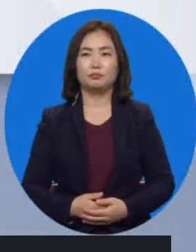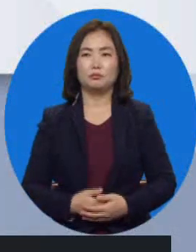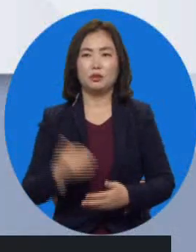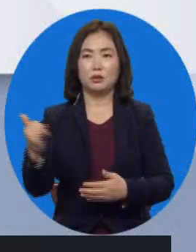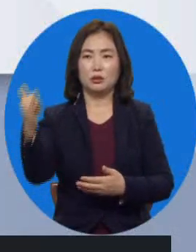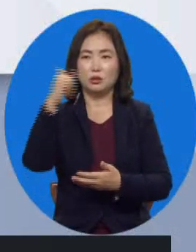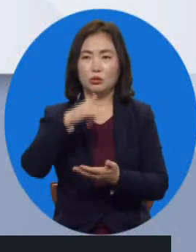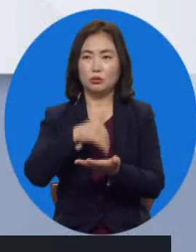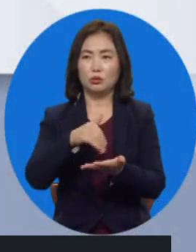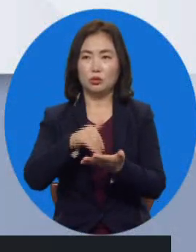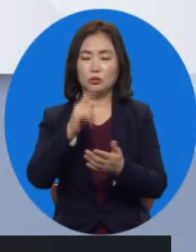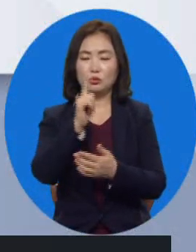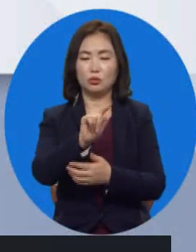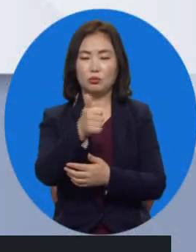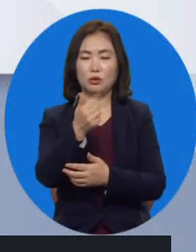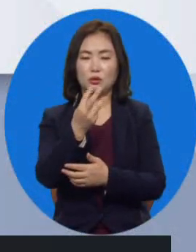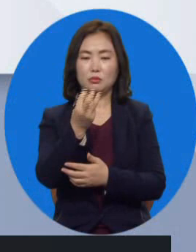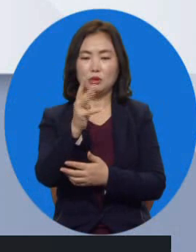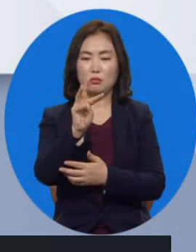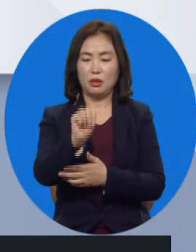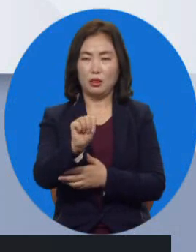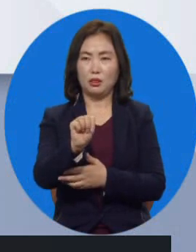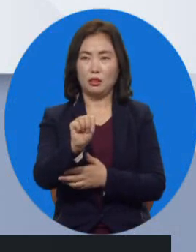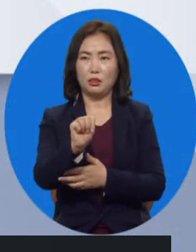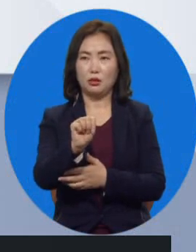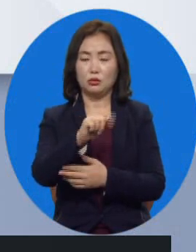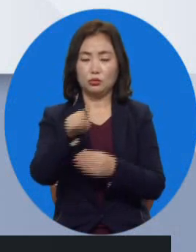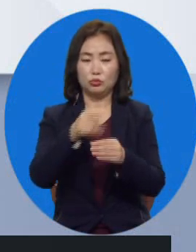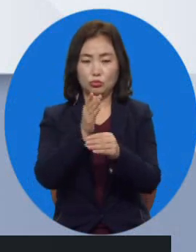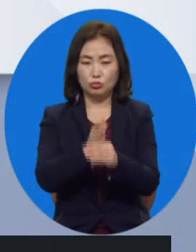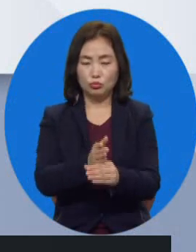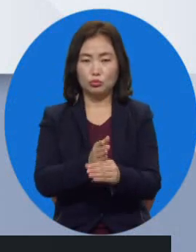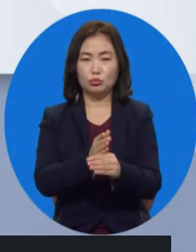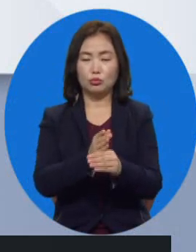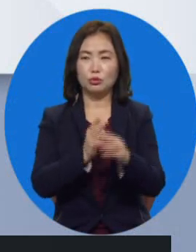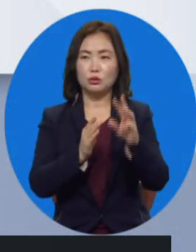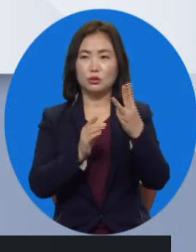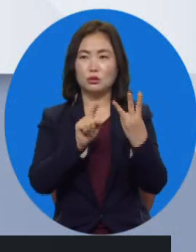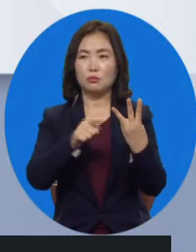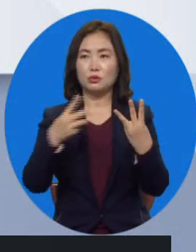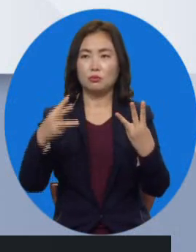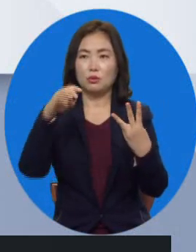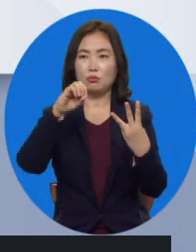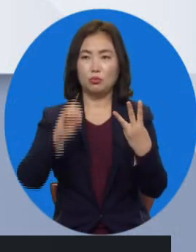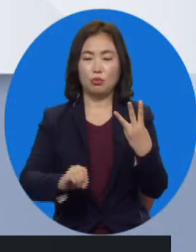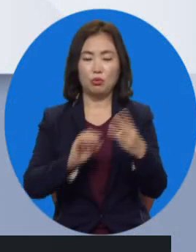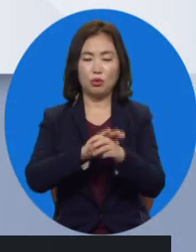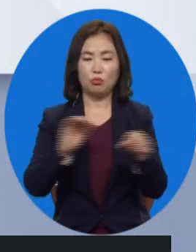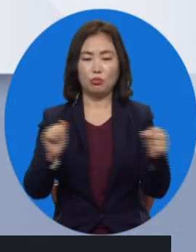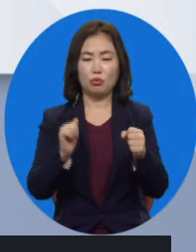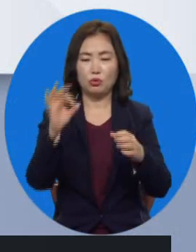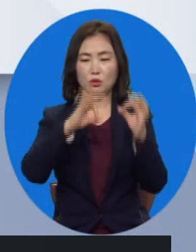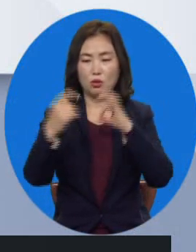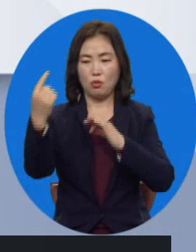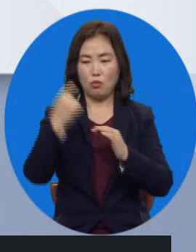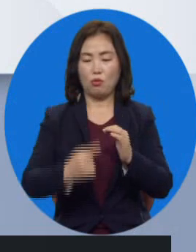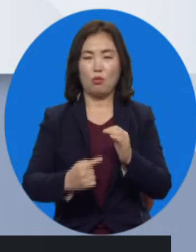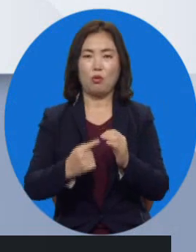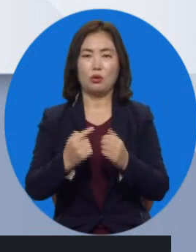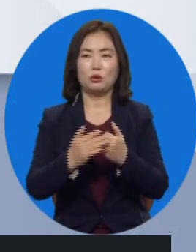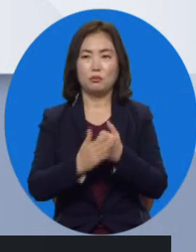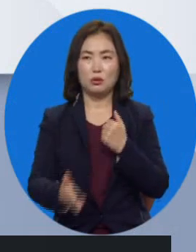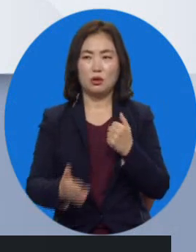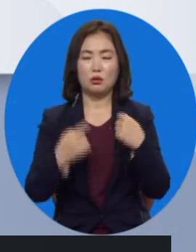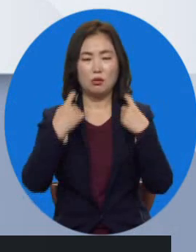한 관광객이 1533 한 명인데 그 중에서 3.3 토너 만 경복 을 찾고 있어서